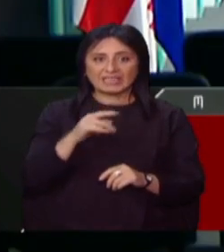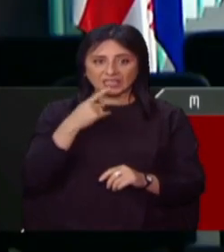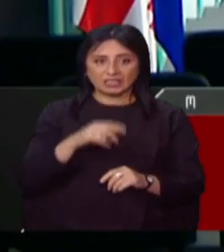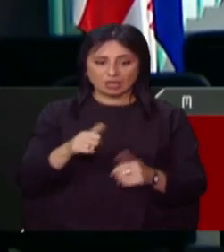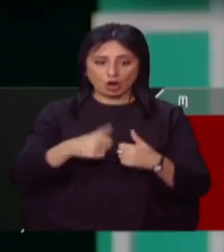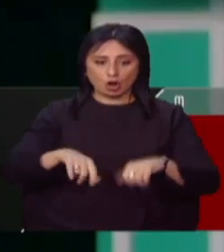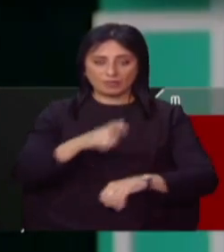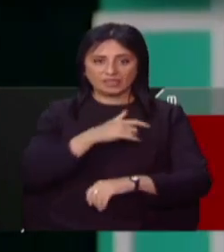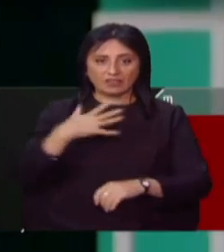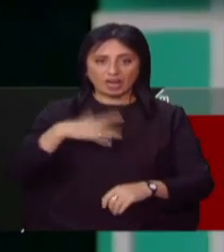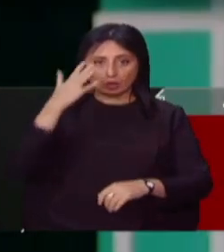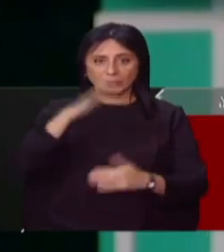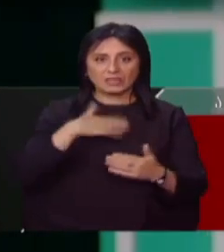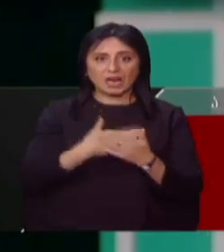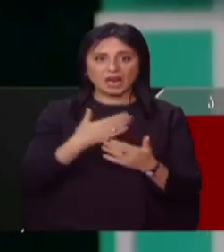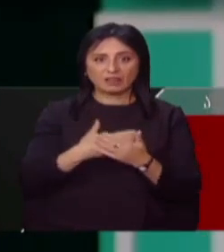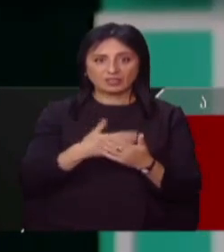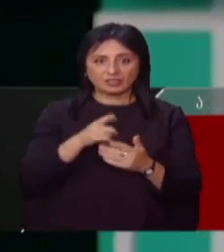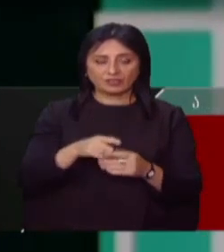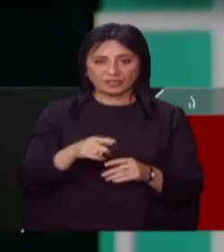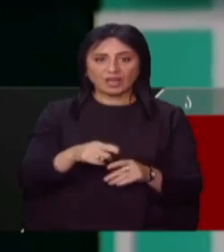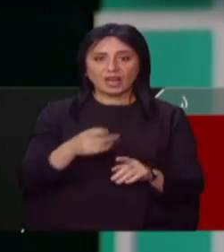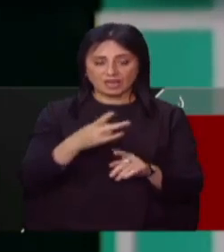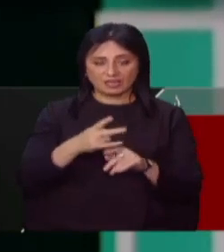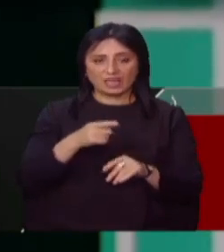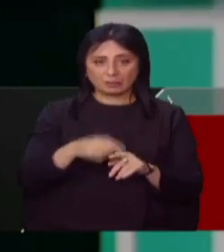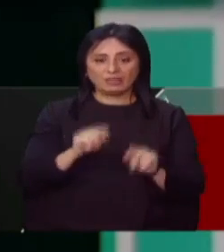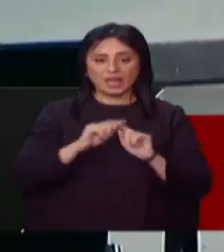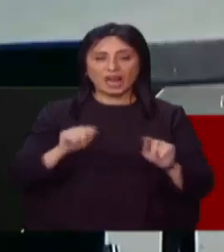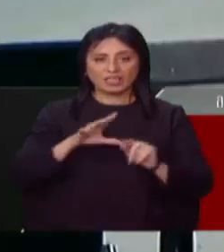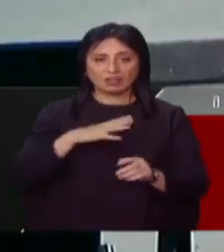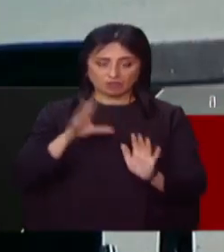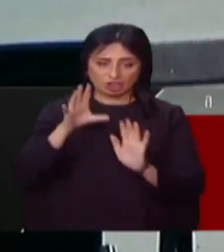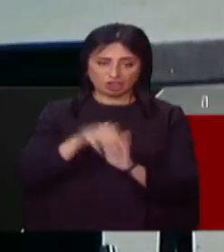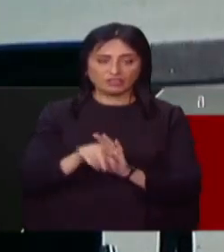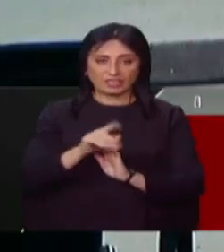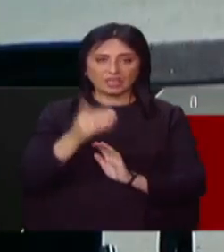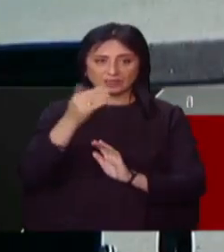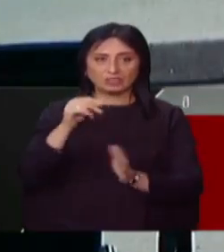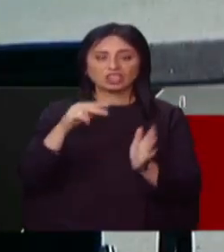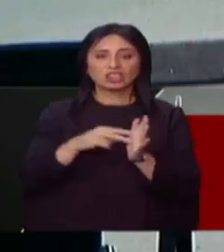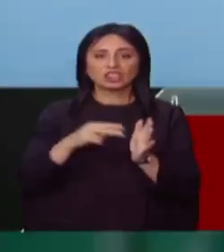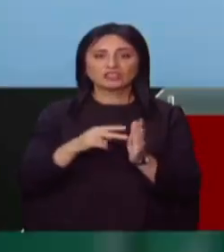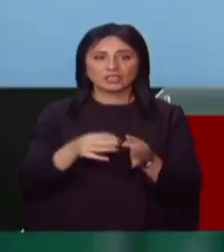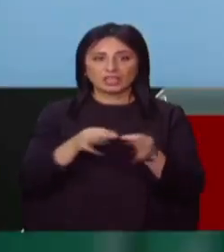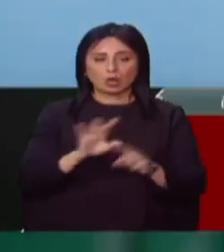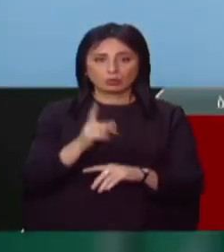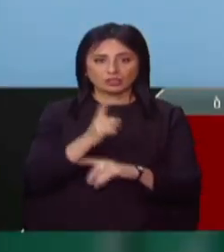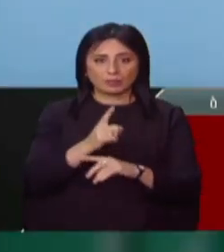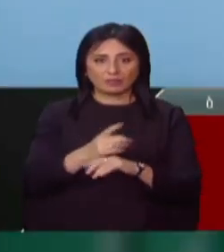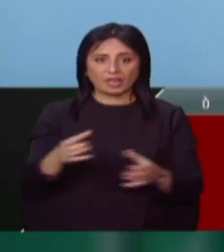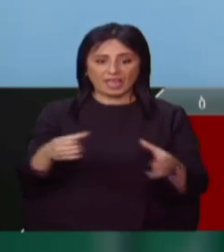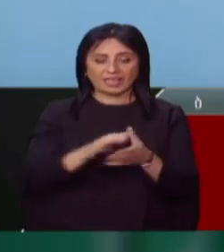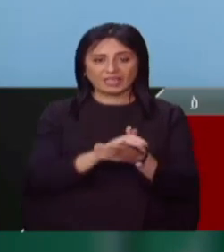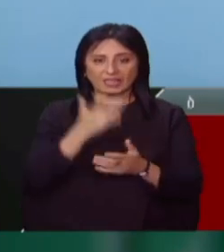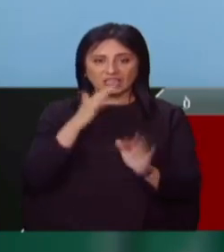კომისიის წევრები ქართული ოცნების აქტივობებს სოციალურ ქსელში აზიარებდნენ და აგიტაციაში იყვნენ ჩართულები, რაც მისი შეფასებით დაუშვებელია.